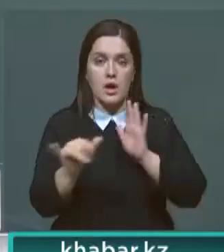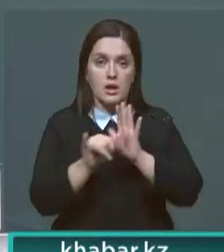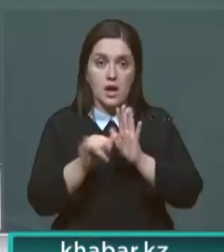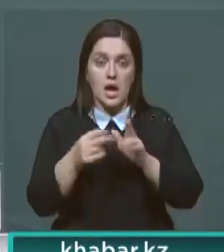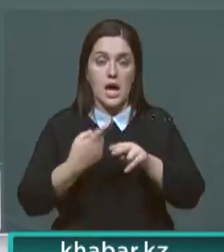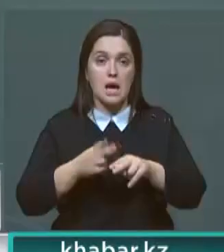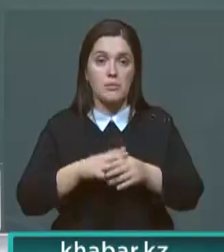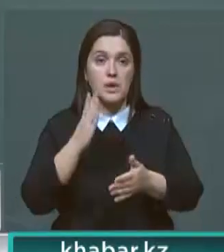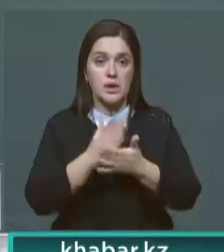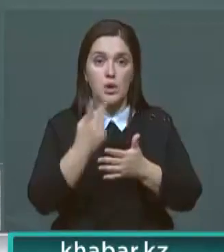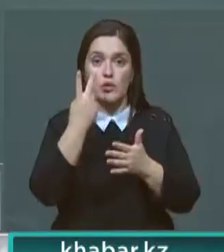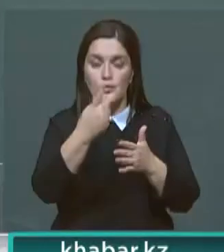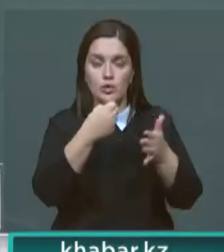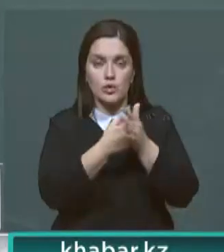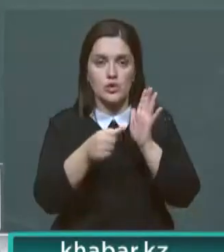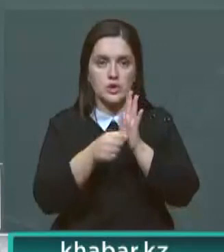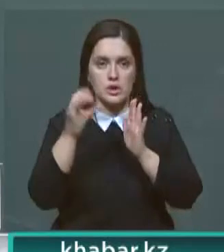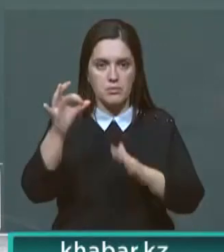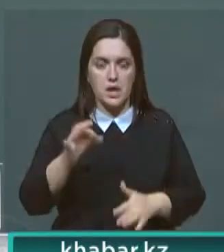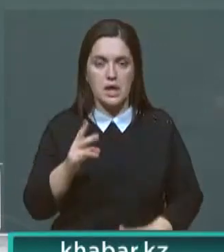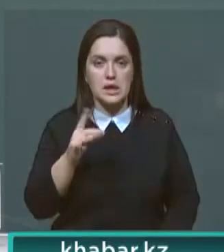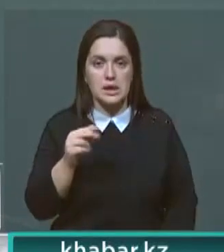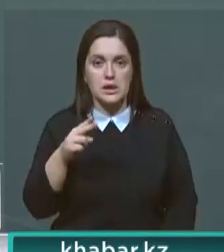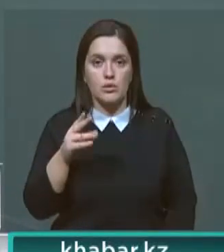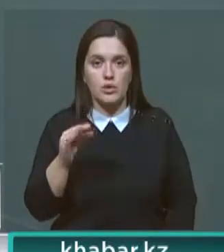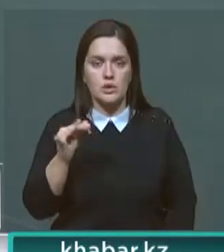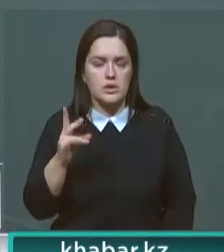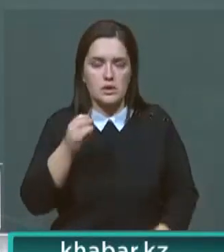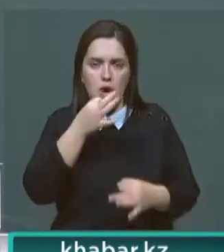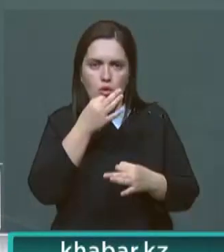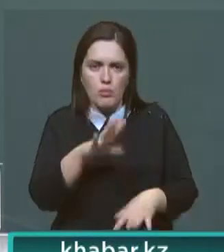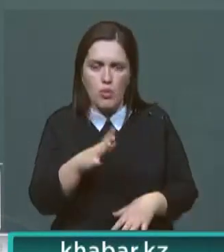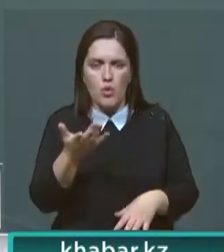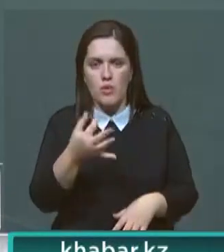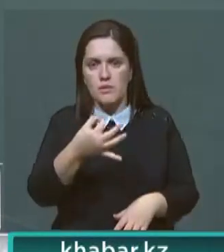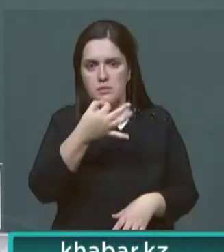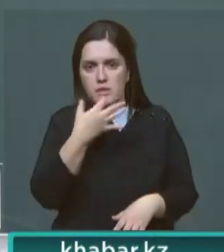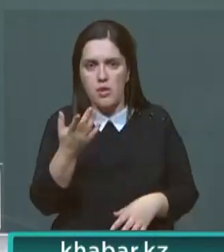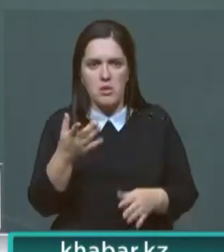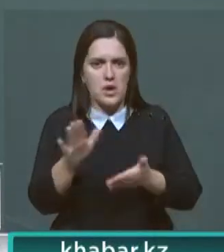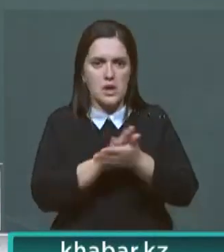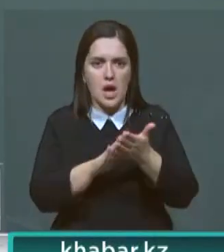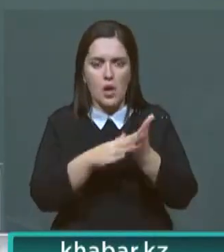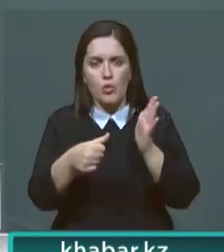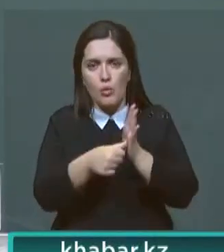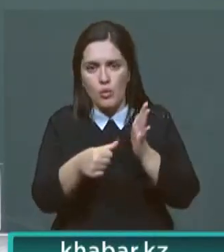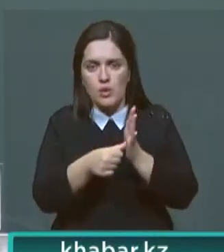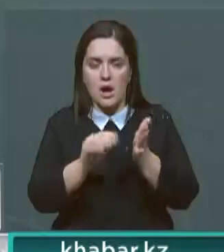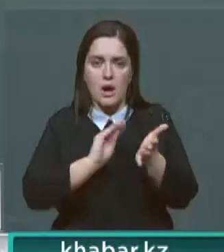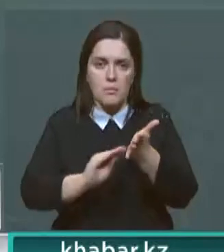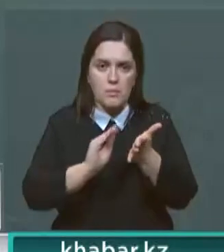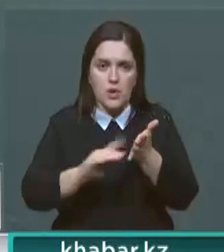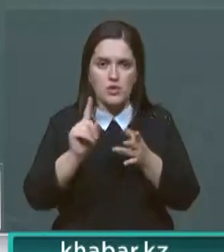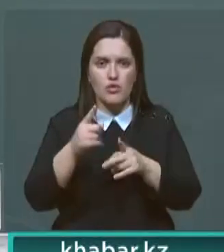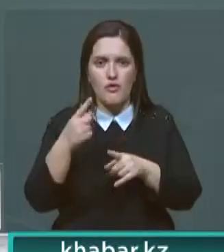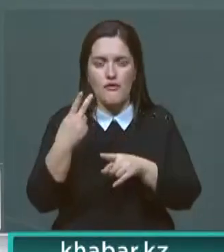устройстве содержится от 2 до 6% никотина, что называется, на любой вкус. Нет ни здесь никаких кнопочек или надписи о том, что курение